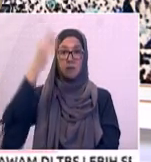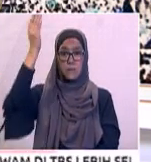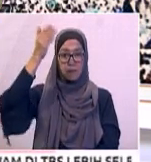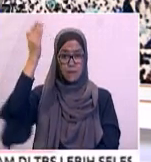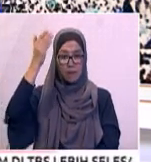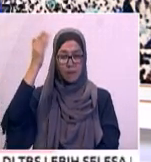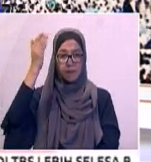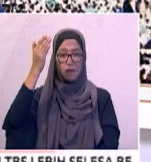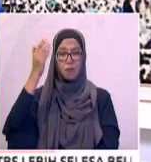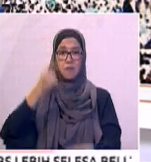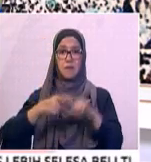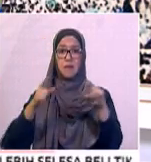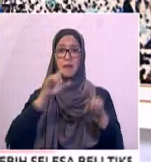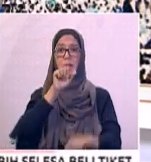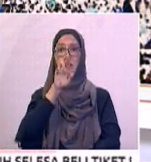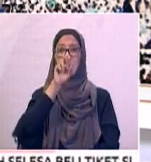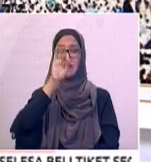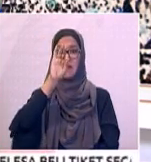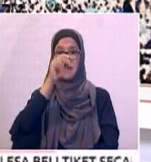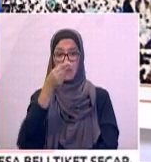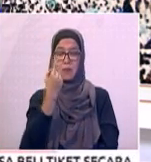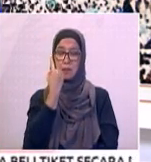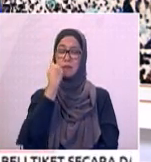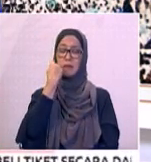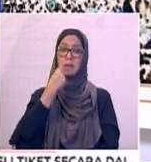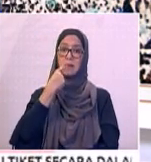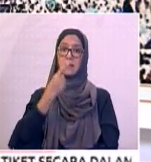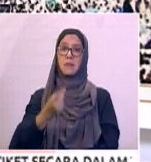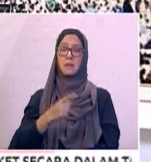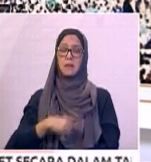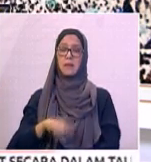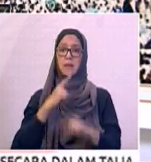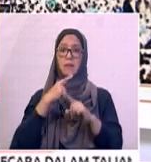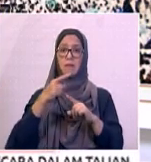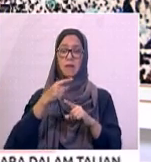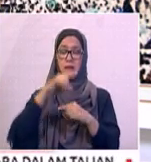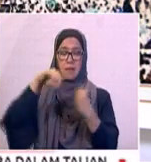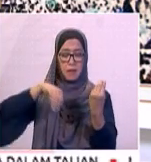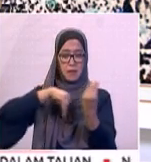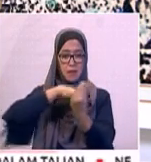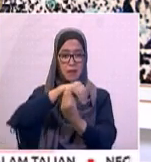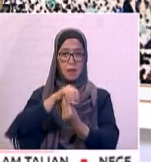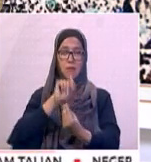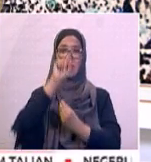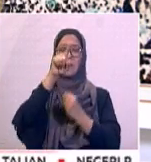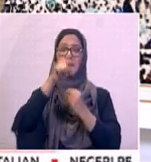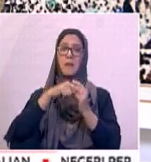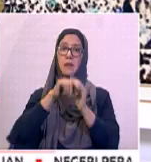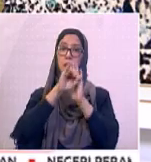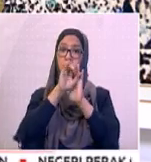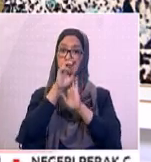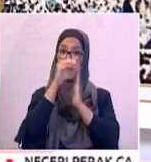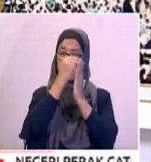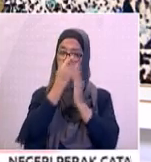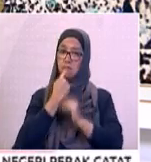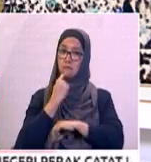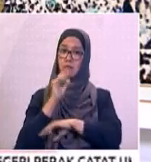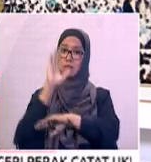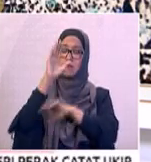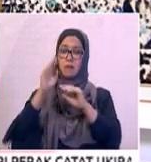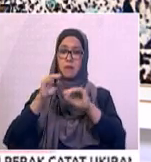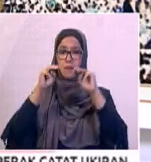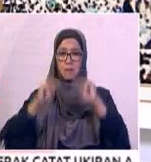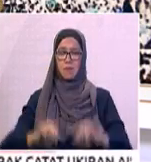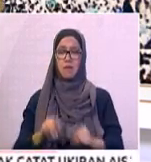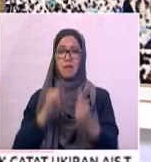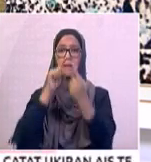tadi turut menegaskan ibadat haji sebagai lambang manifestasi kehambaan manusia kepada Allah. Laporan Syahril Sarapudin